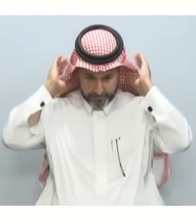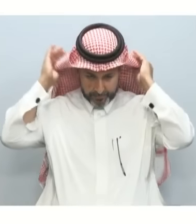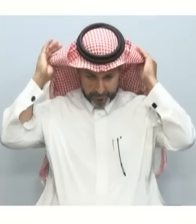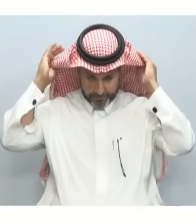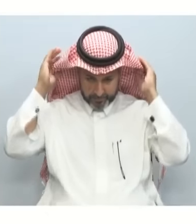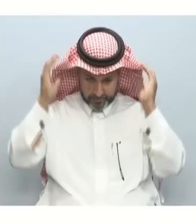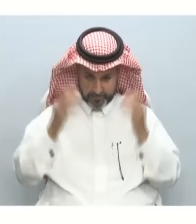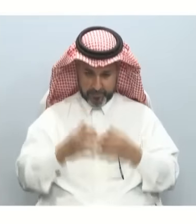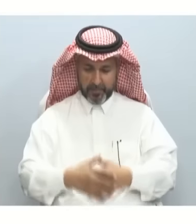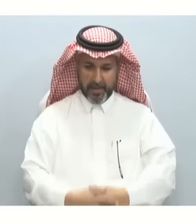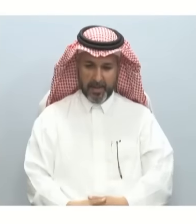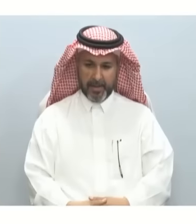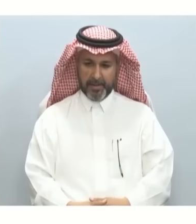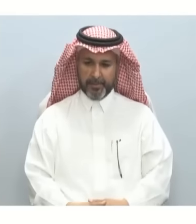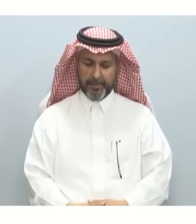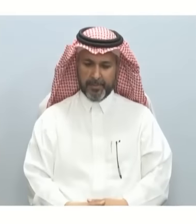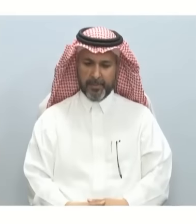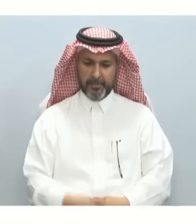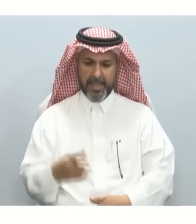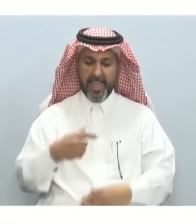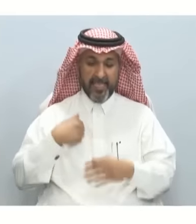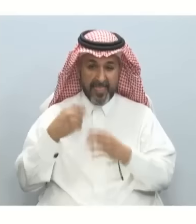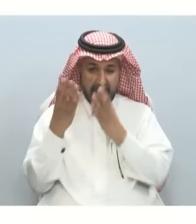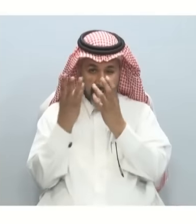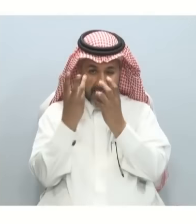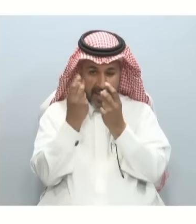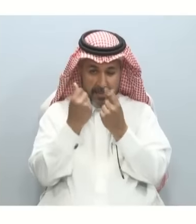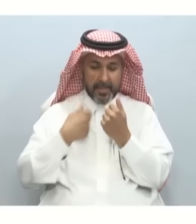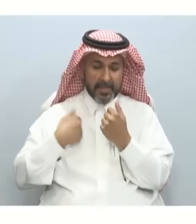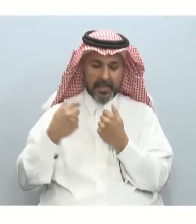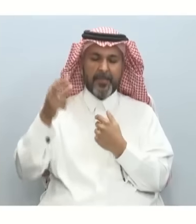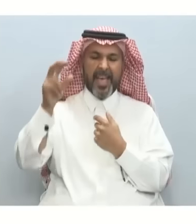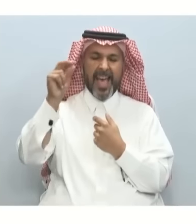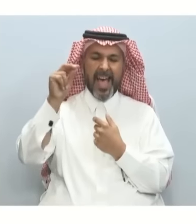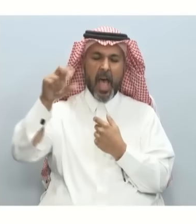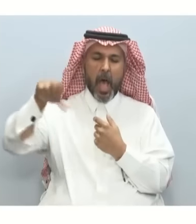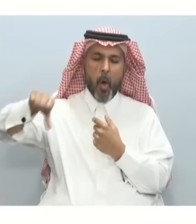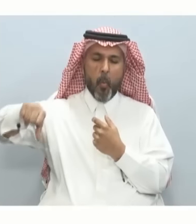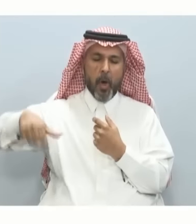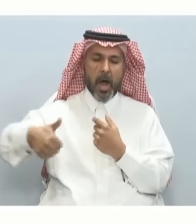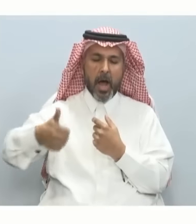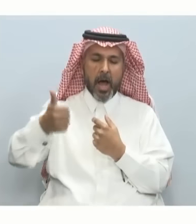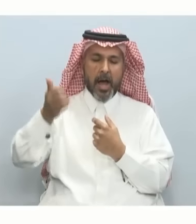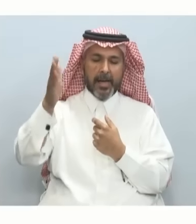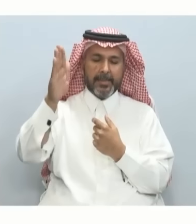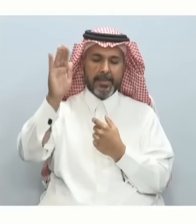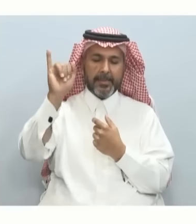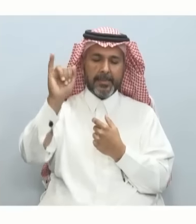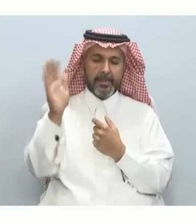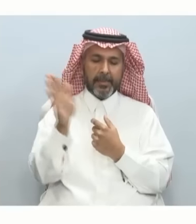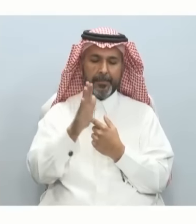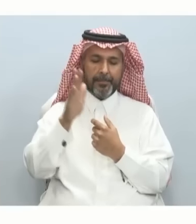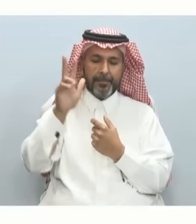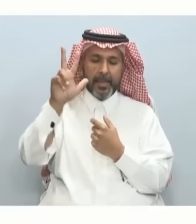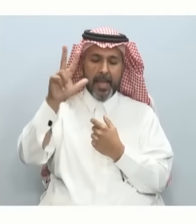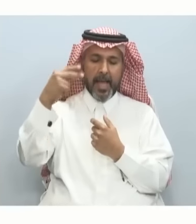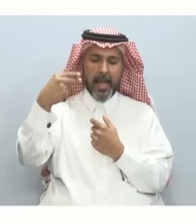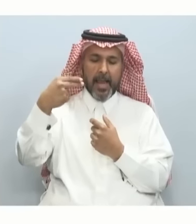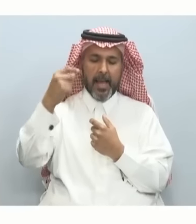لكن نستطيع ان نسميها قواسم العدد اذا قواسم العدد 24 هي واحد اثنين